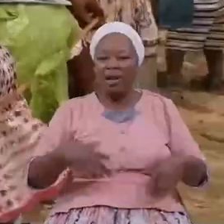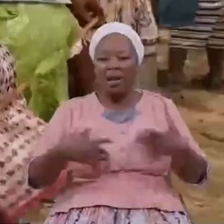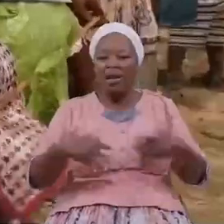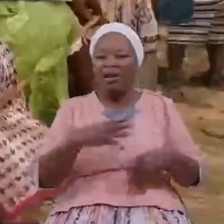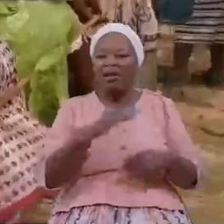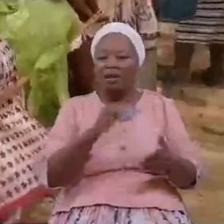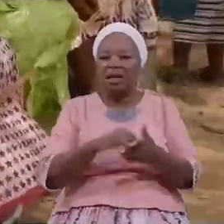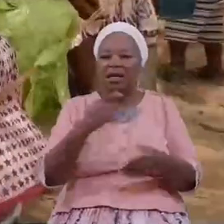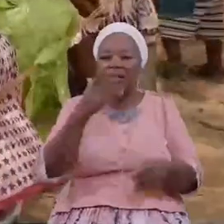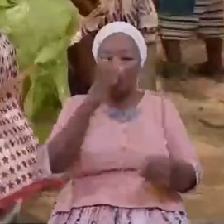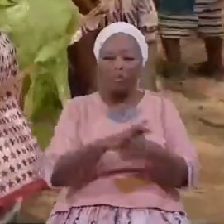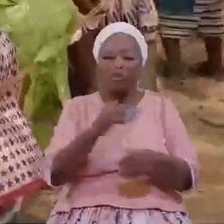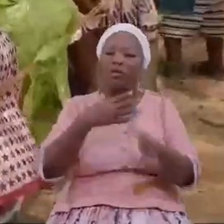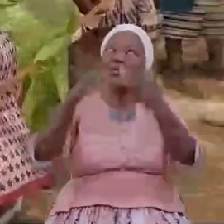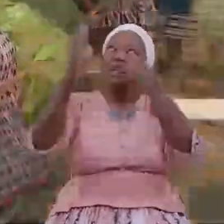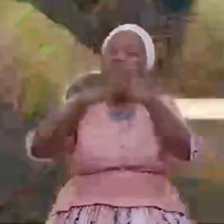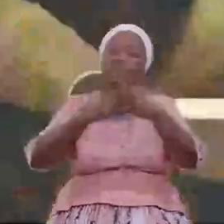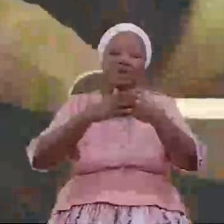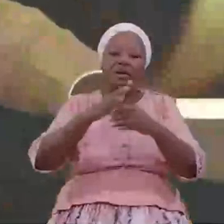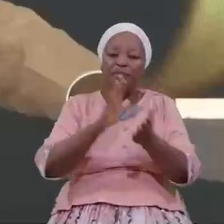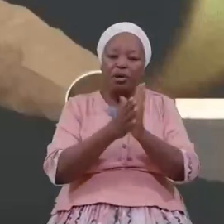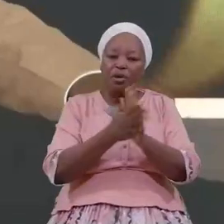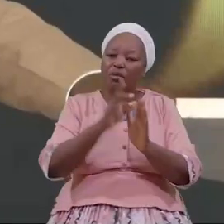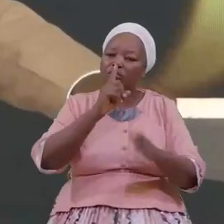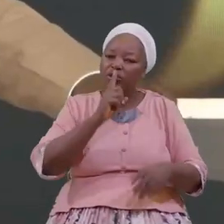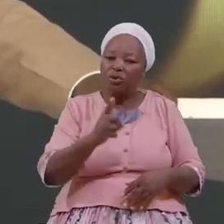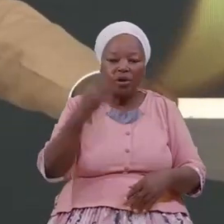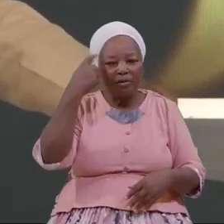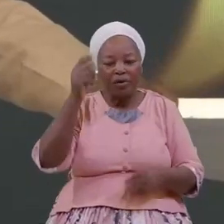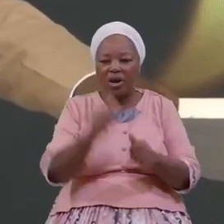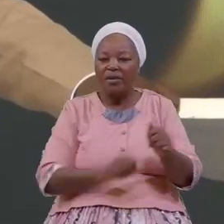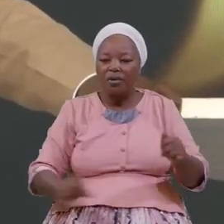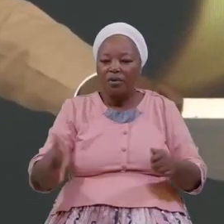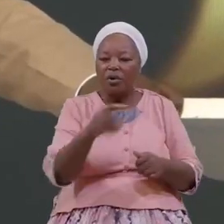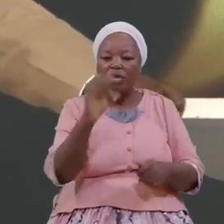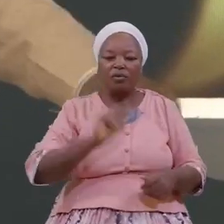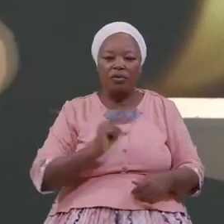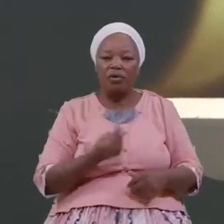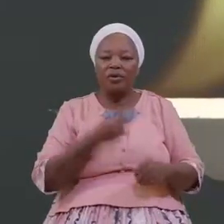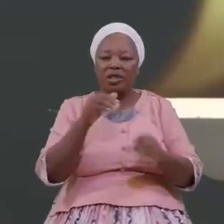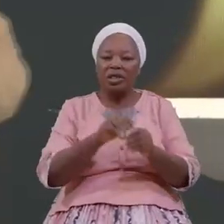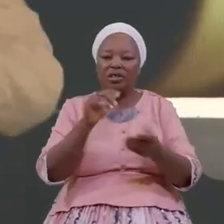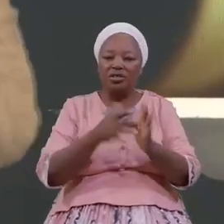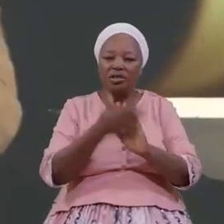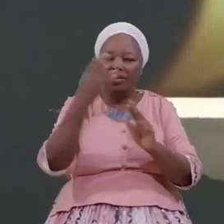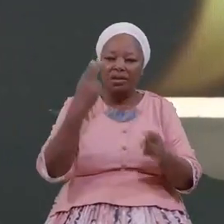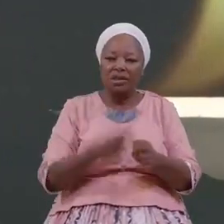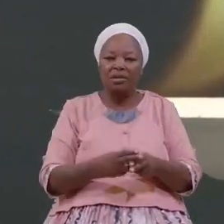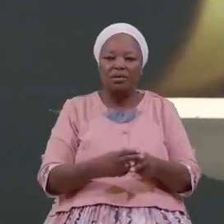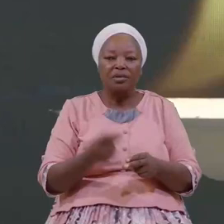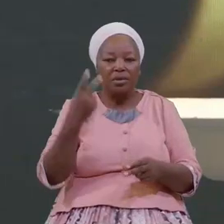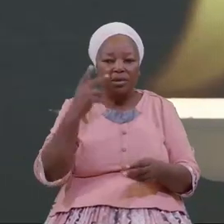Et les promesses du ciel sont assurées dans la vie de chacun de nous au nom de